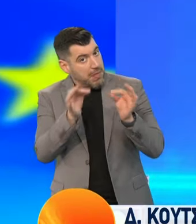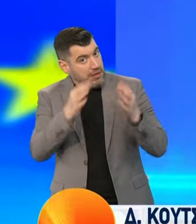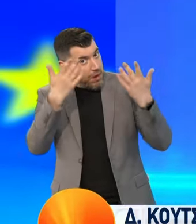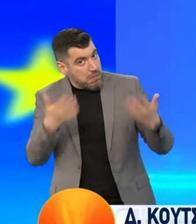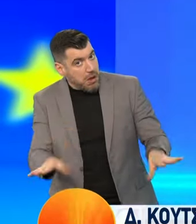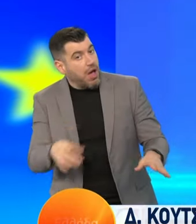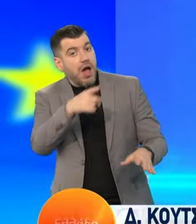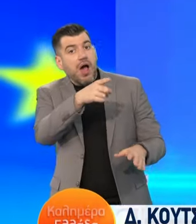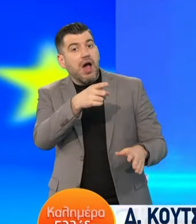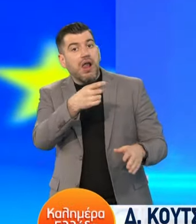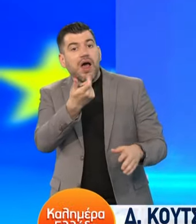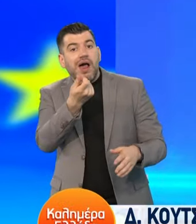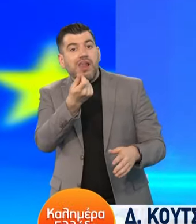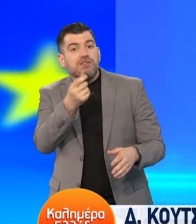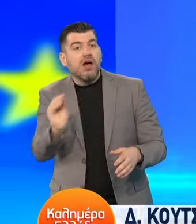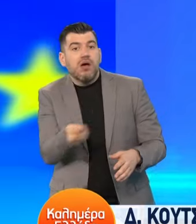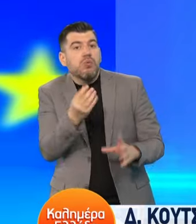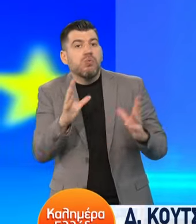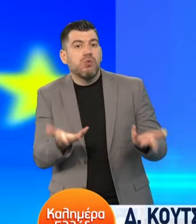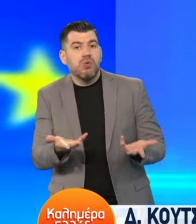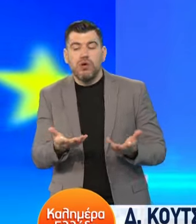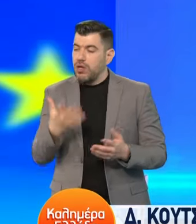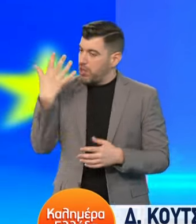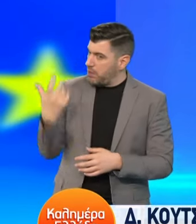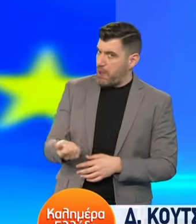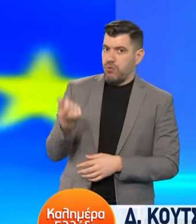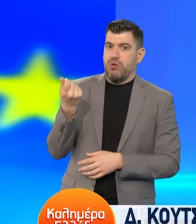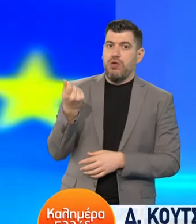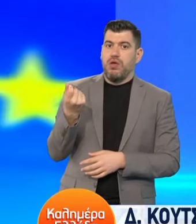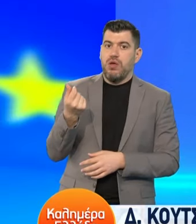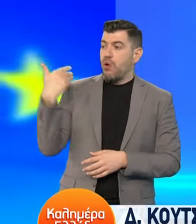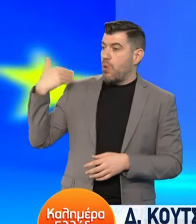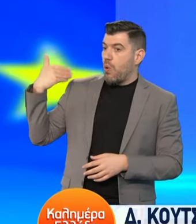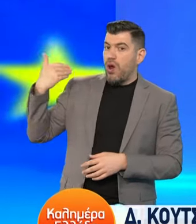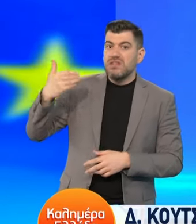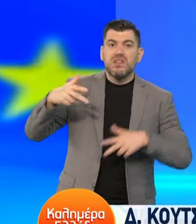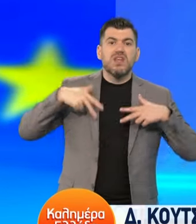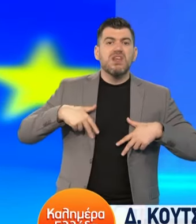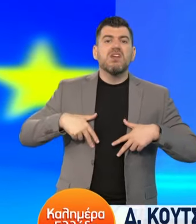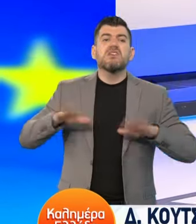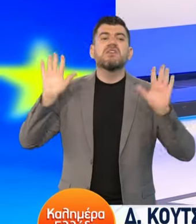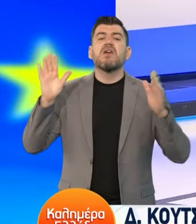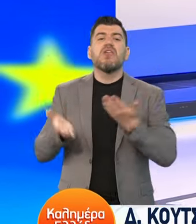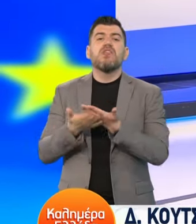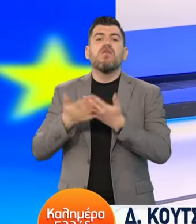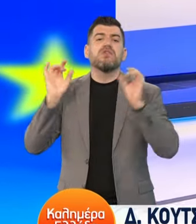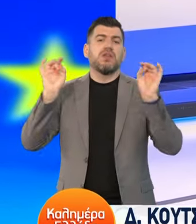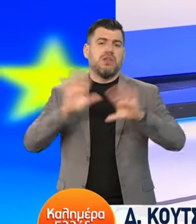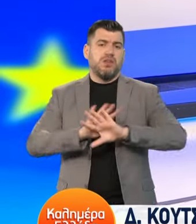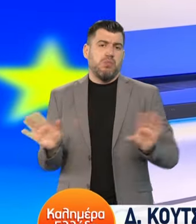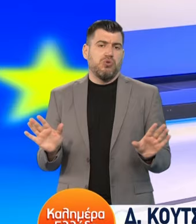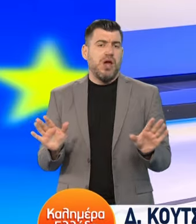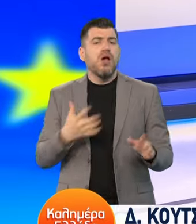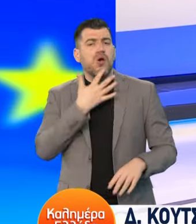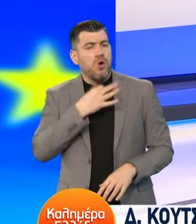Τα οποία όμως δεν τα έλυσαν οι κυβερνήσεις και ούτε εμείς πιστεύουμε ότι λύνουν ολοκληρωτικά το πρόβλημα. Γιατί μετά ξέρετε τι